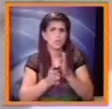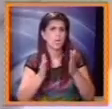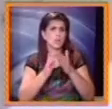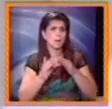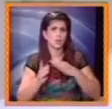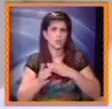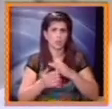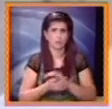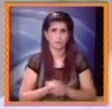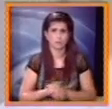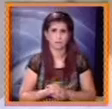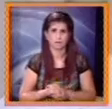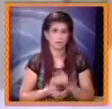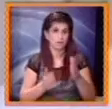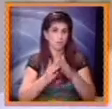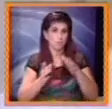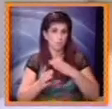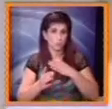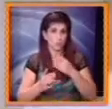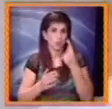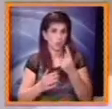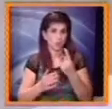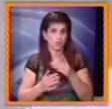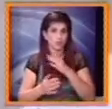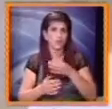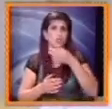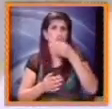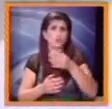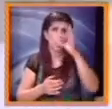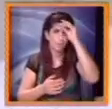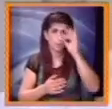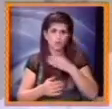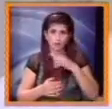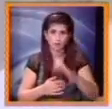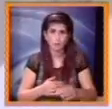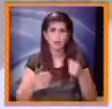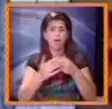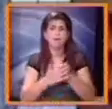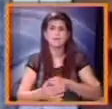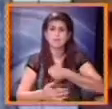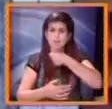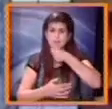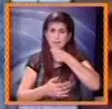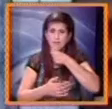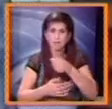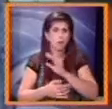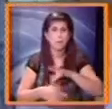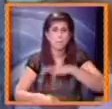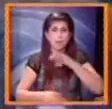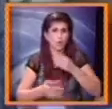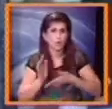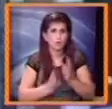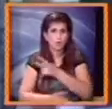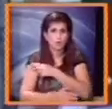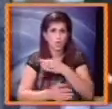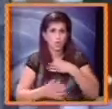הבית שלי. זה הבית שלי היחידי, את יכול לשאול את הילד הקטן עד הזקן. בחיים לא נכנסו משטרה